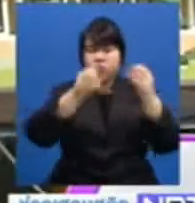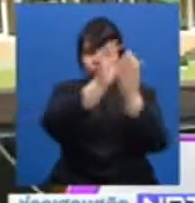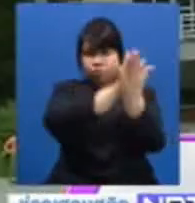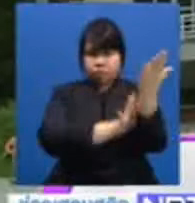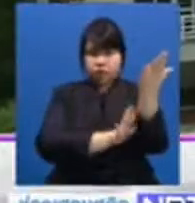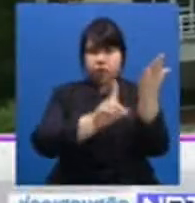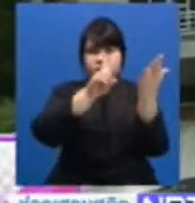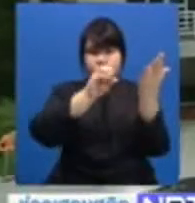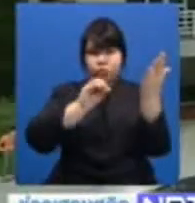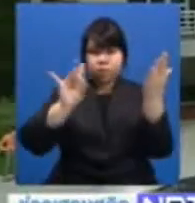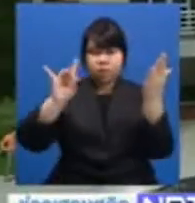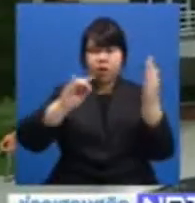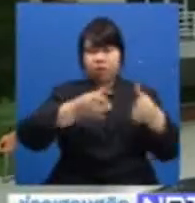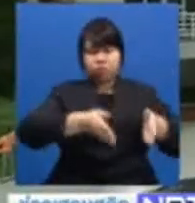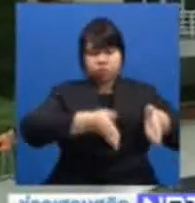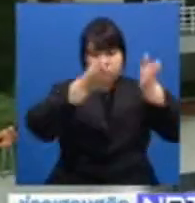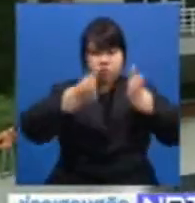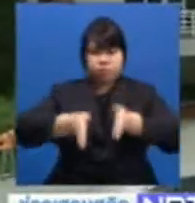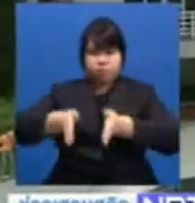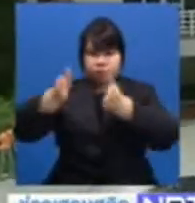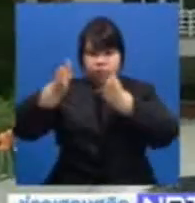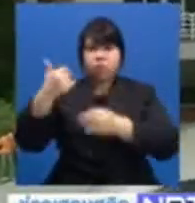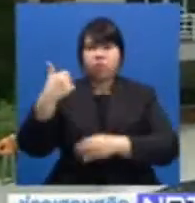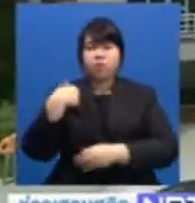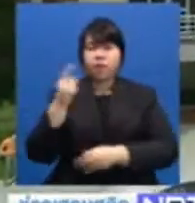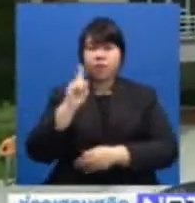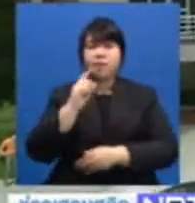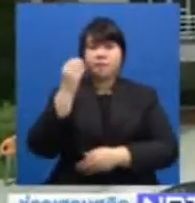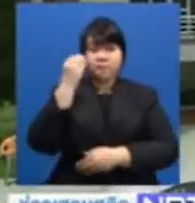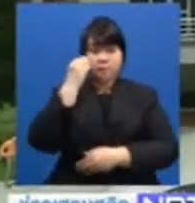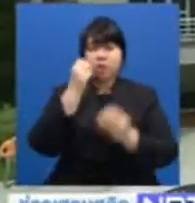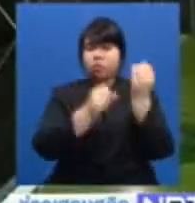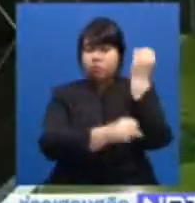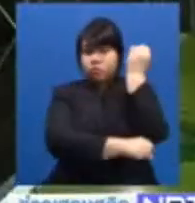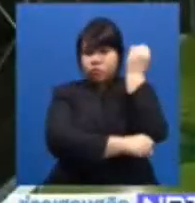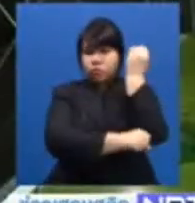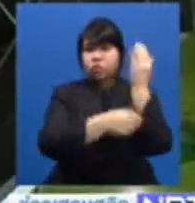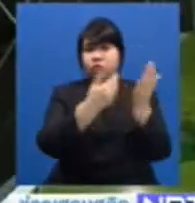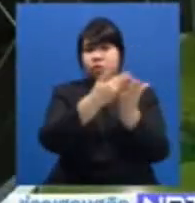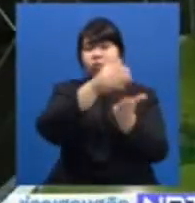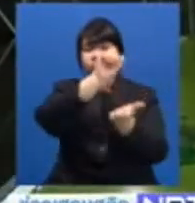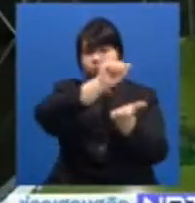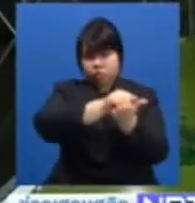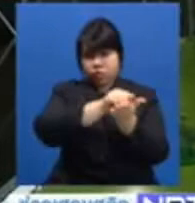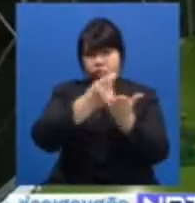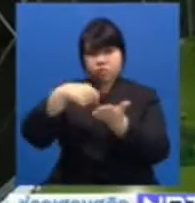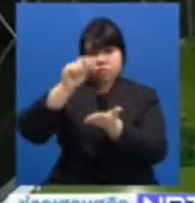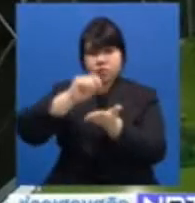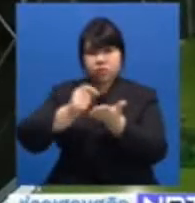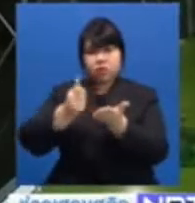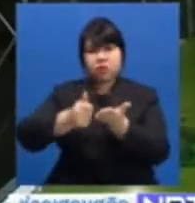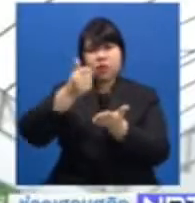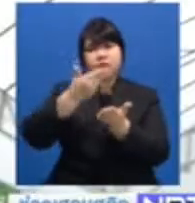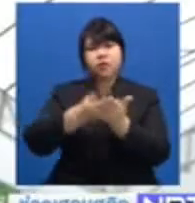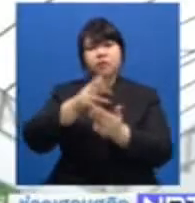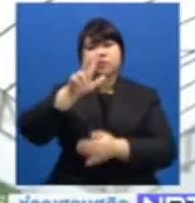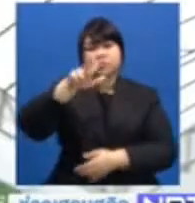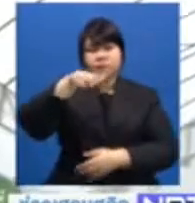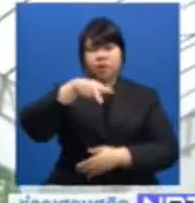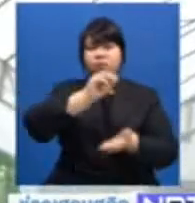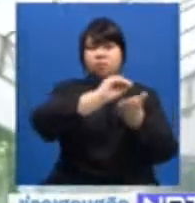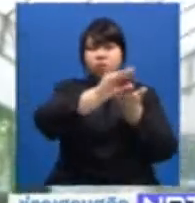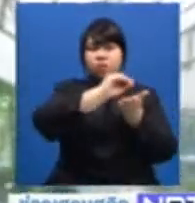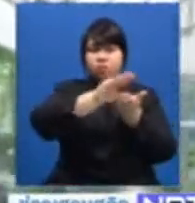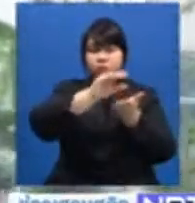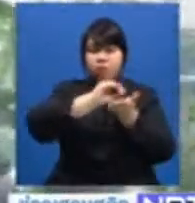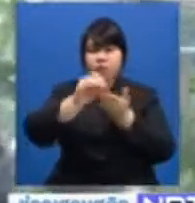มาให้ประชาชนเลือกโดยโครงการบ้านเอื้ออาทรสามารถวางเงินจองทำสัญญาเพียง 3000บาทผ่อนชำระ